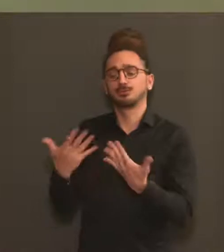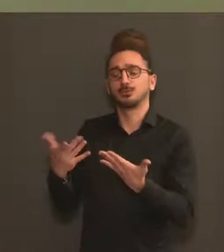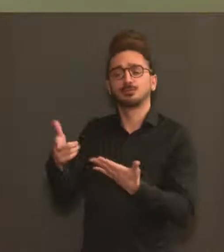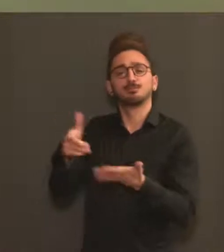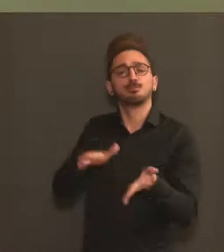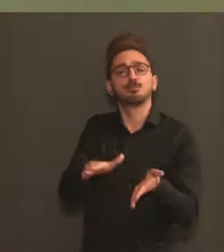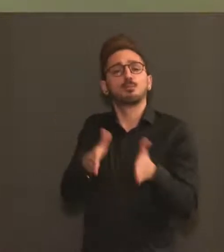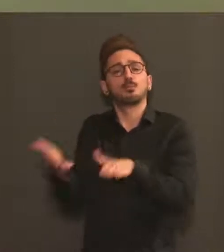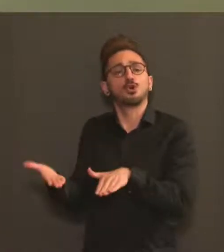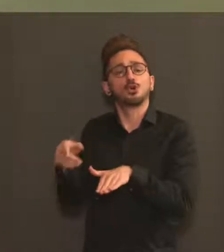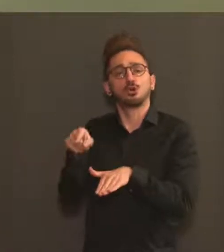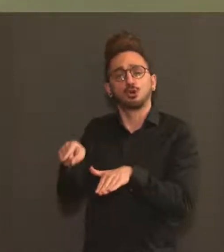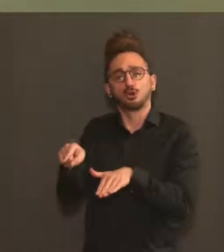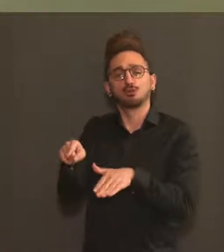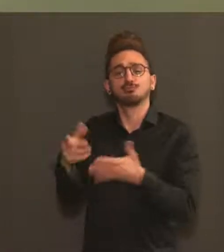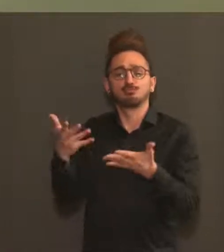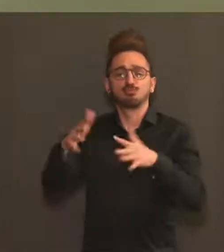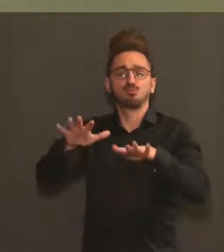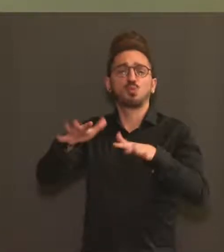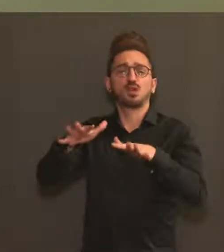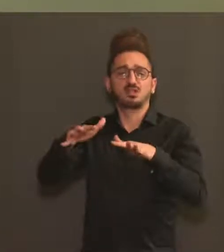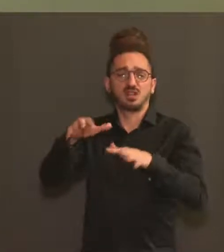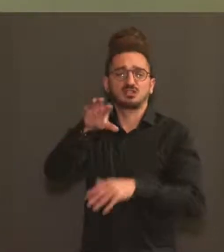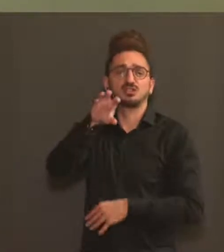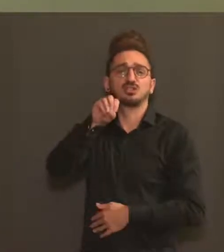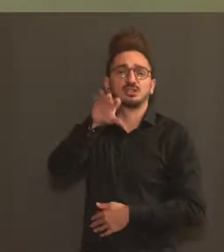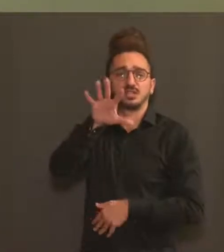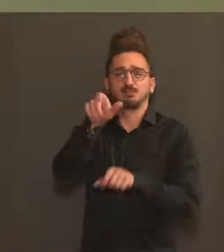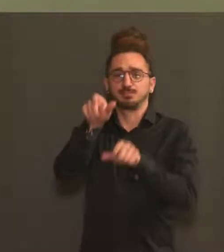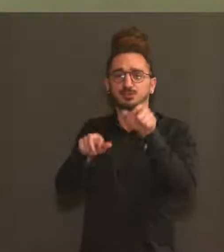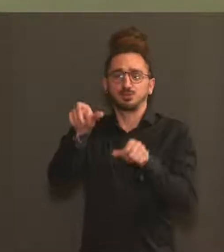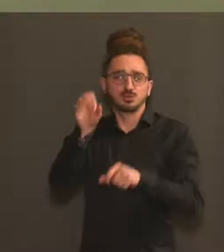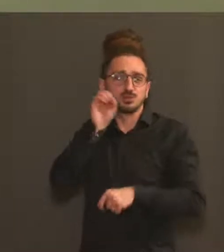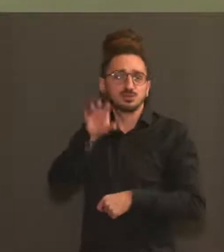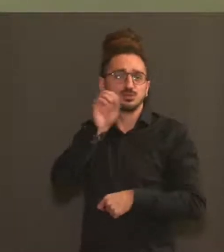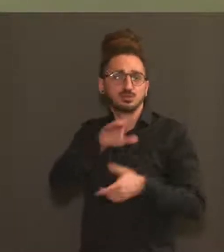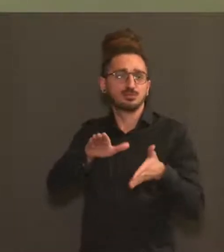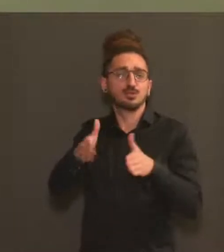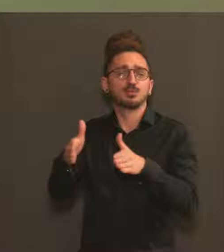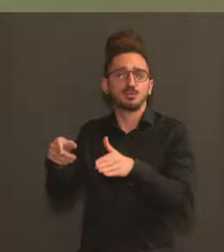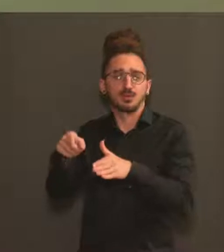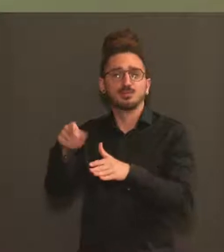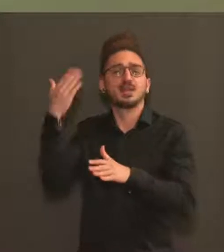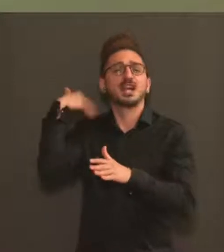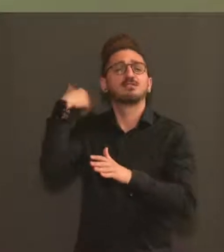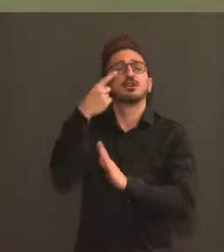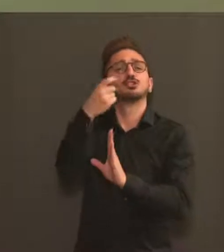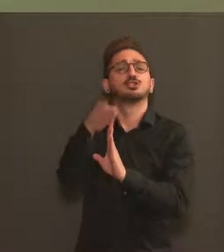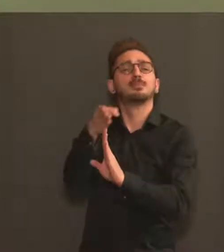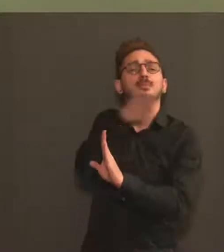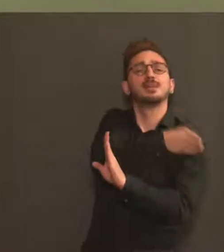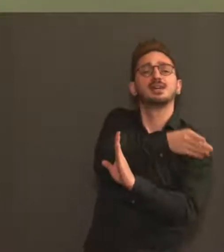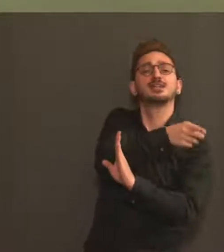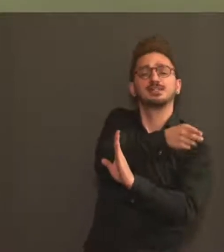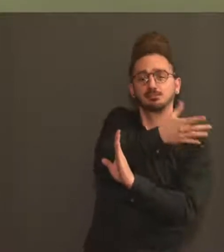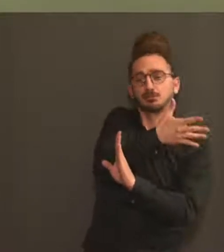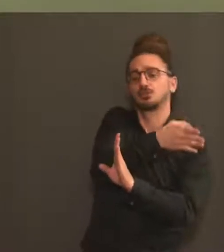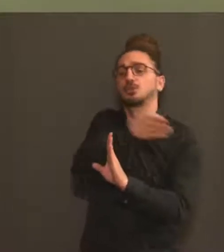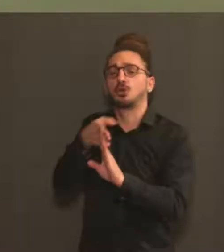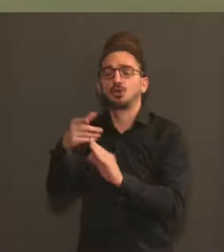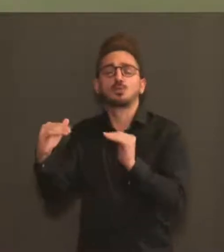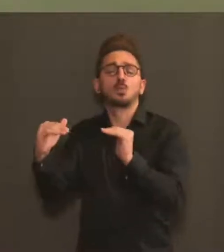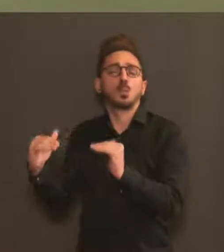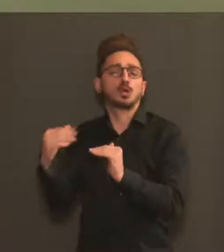décès par jour, c'est 12% de moins que la semaine précédente et ce chiffre de décès est donc le seul qui pour